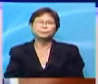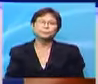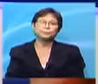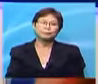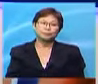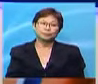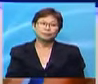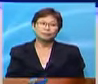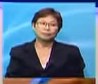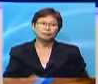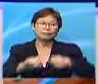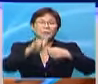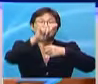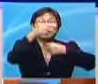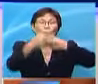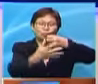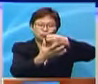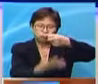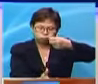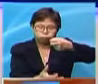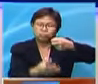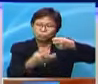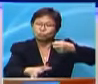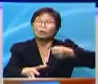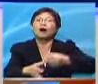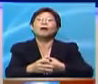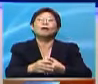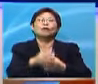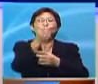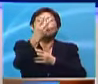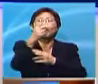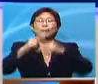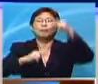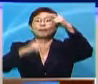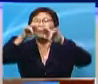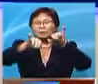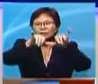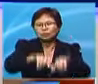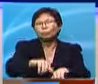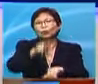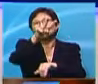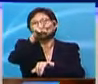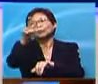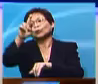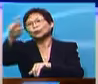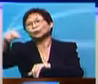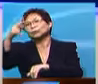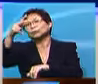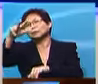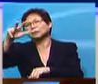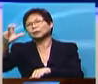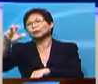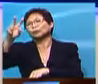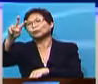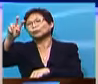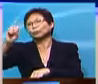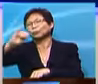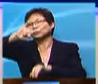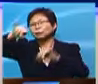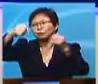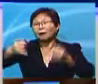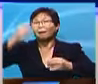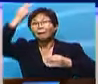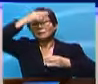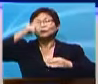ahan tabung Haji th telah menyewa 12 bangunan bagi penginapan kepada 22,320 jemaah haji